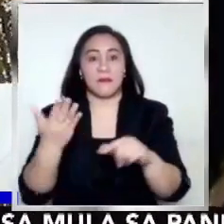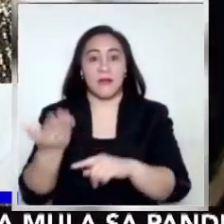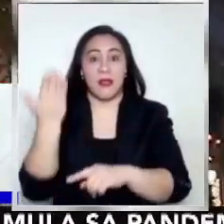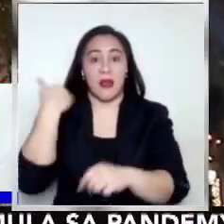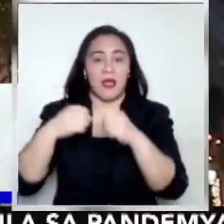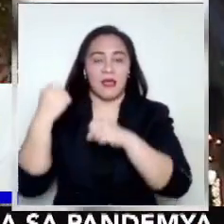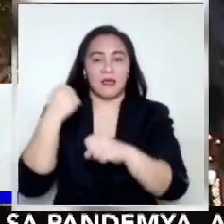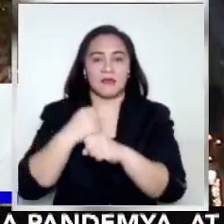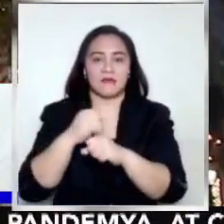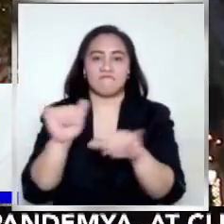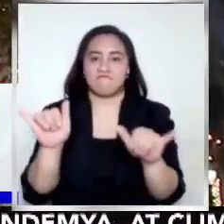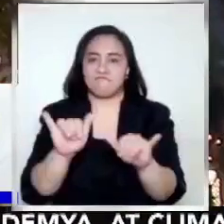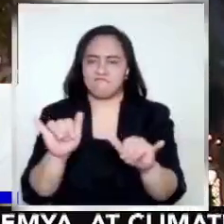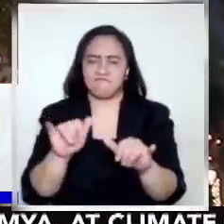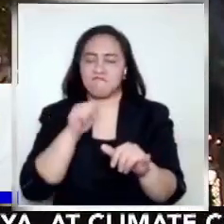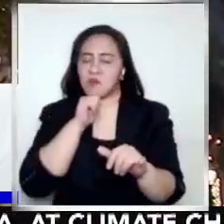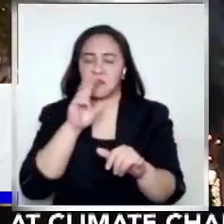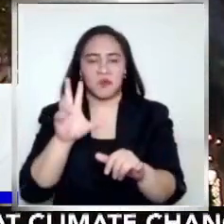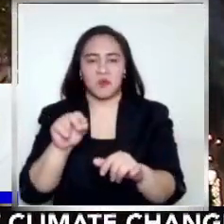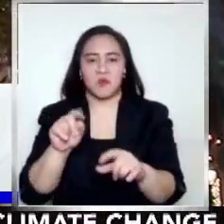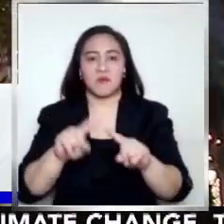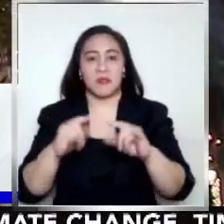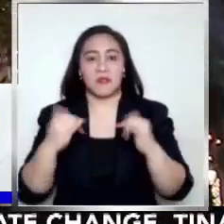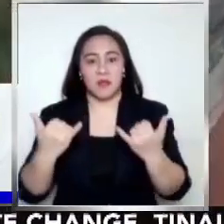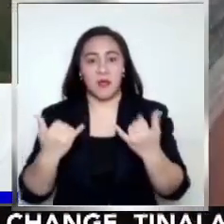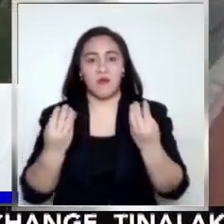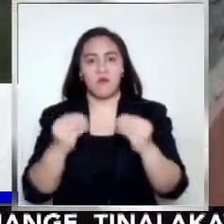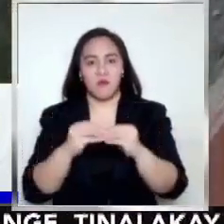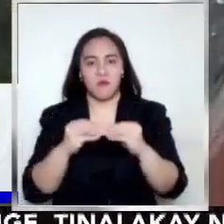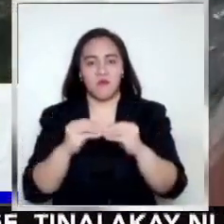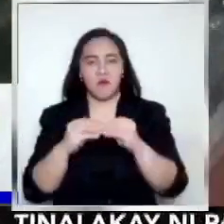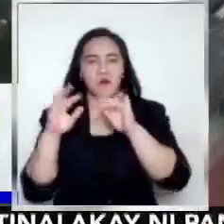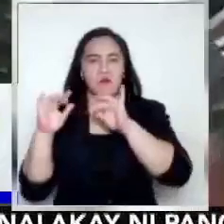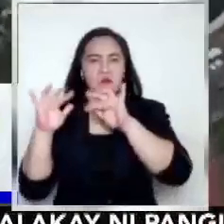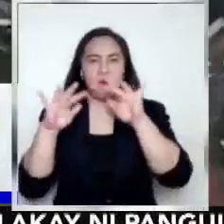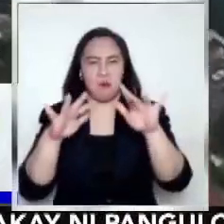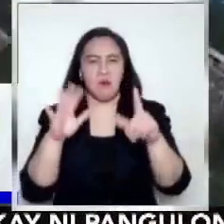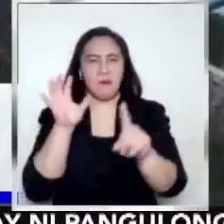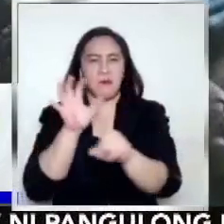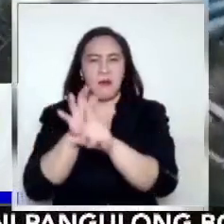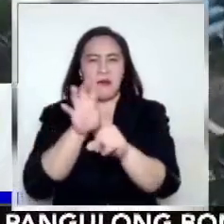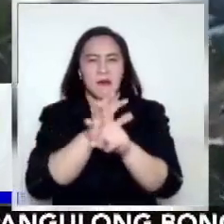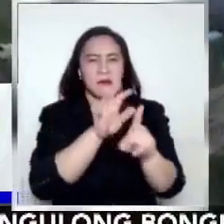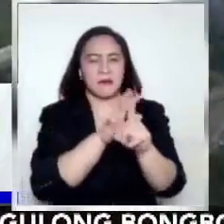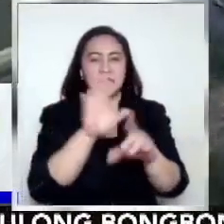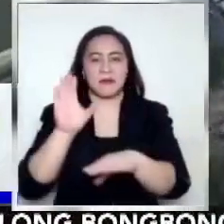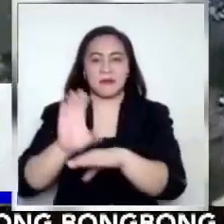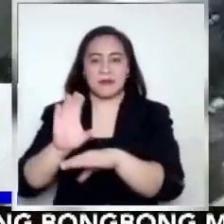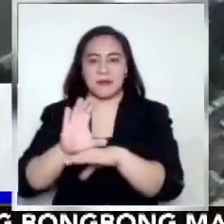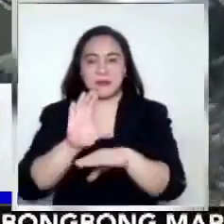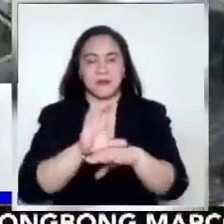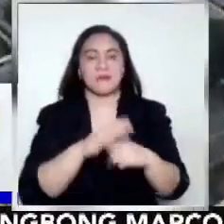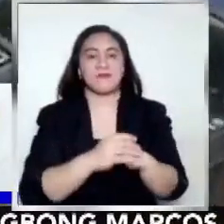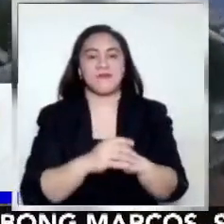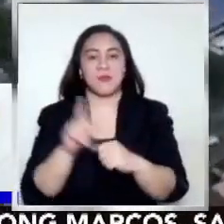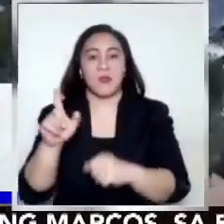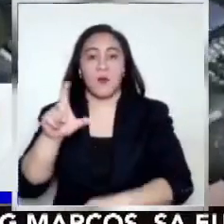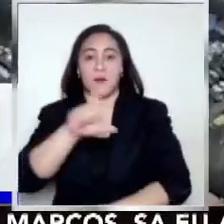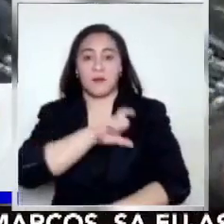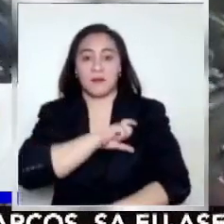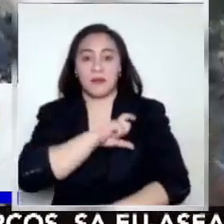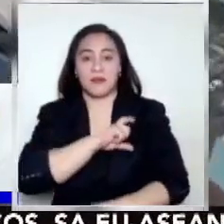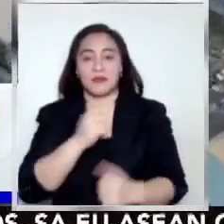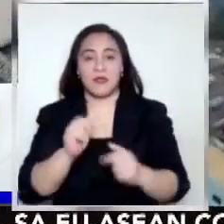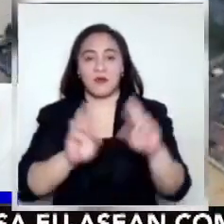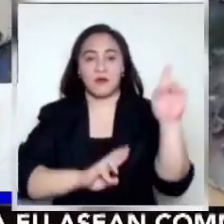mananampalataya, kaya inaasahan mas daragsain ang mga simbahan ngayon. Kaya ang NCRPO at air unit ng PNP nag-aerial inspection sa